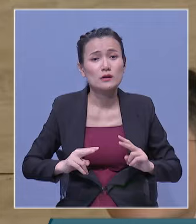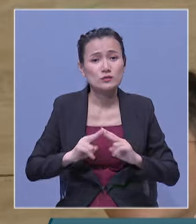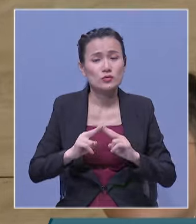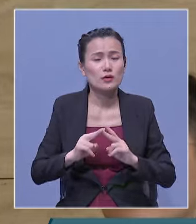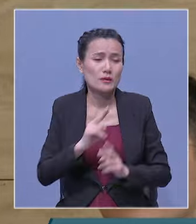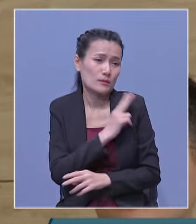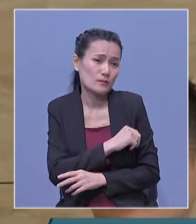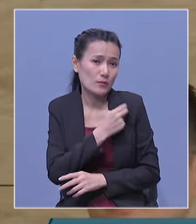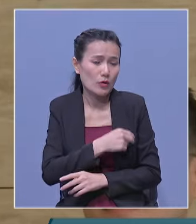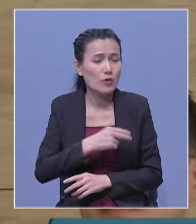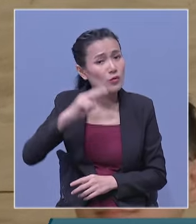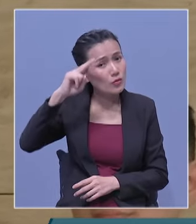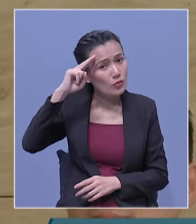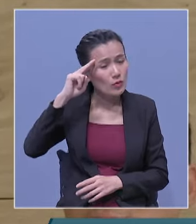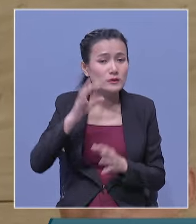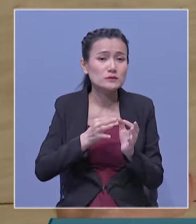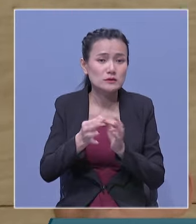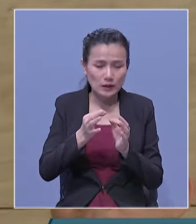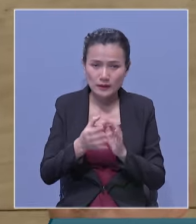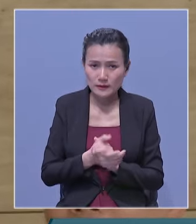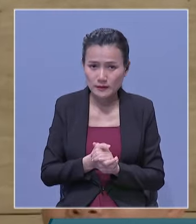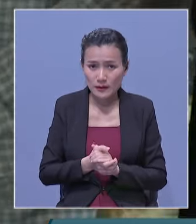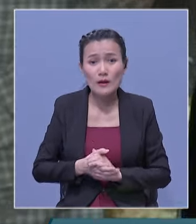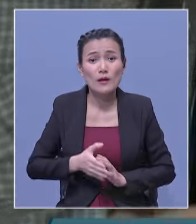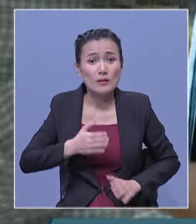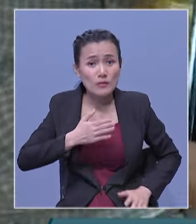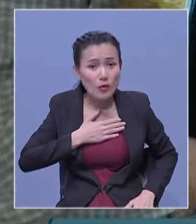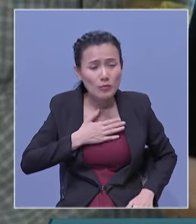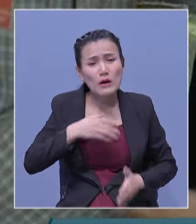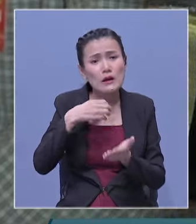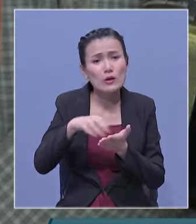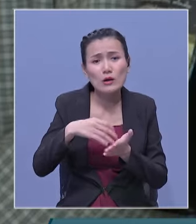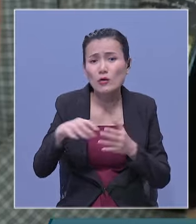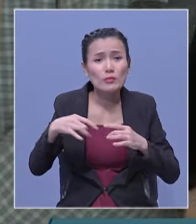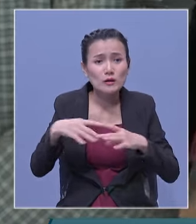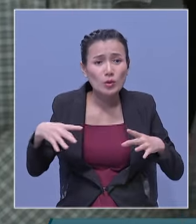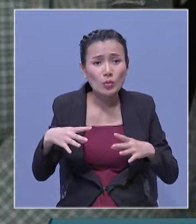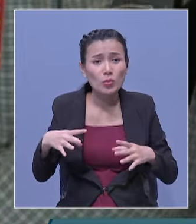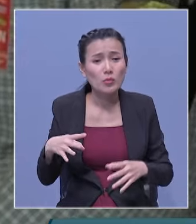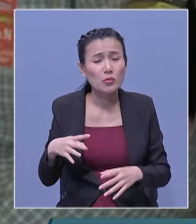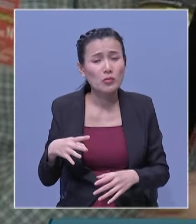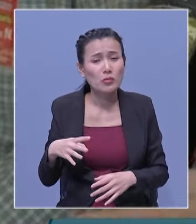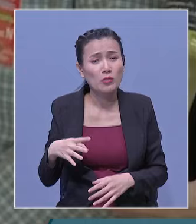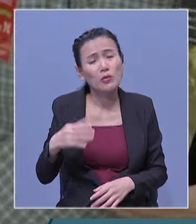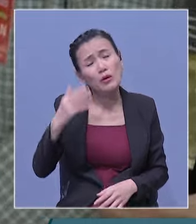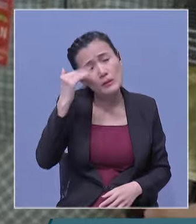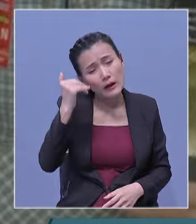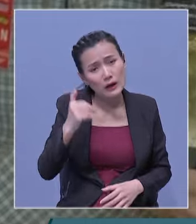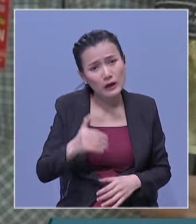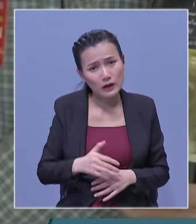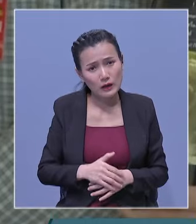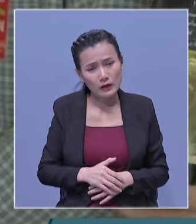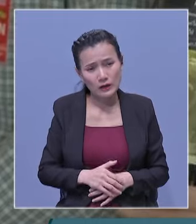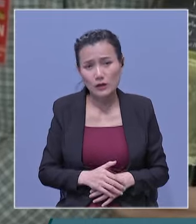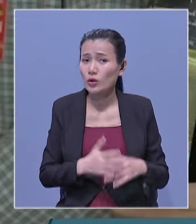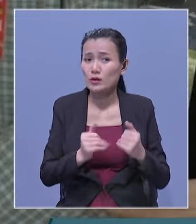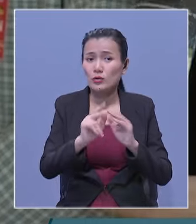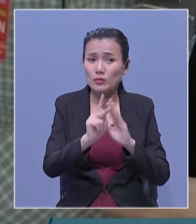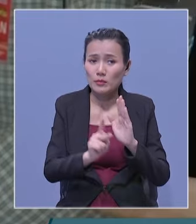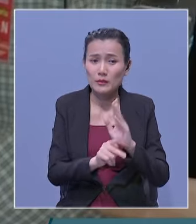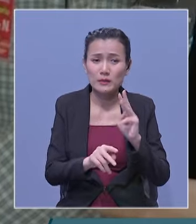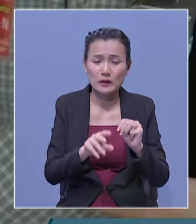การกระทรวงสาธารณสุขจึงขอชี้แจงว่าตนจะบิดเบือนข้อมูลในเรื่องนี้ได้อย่างไรเพราะถ้าหากว่าไปดูตามมาตรา